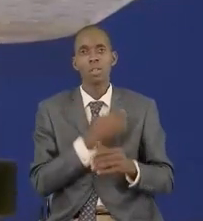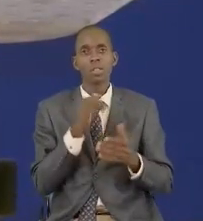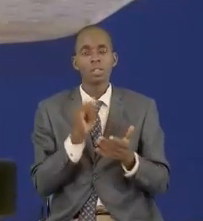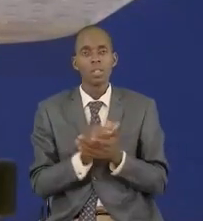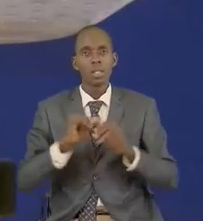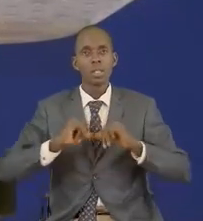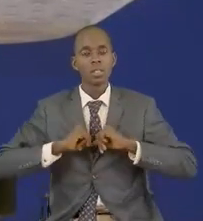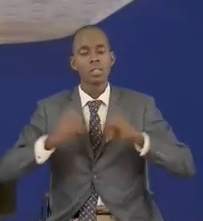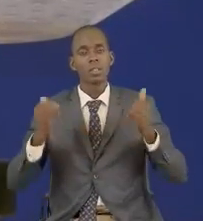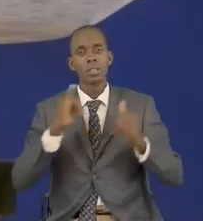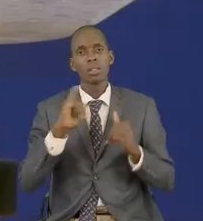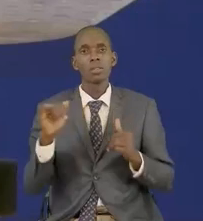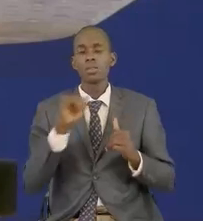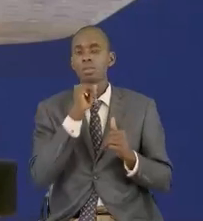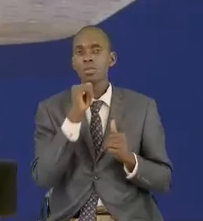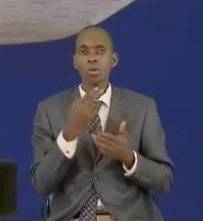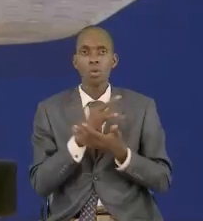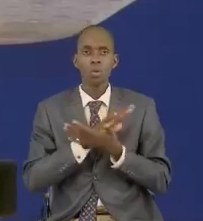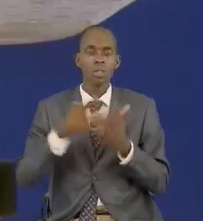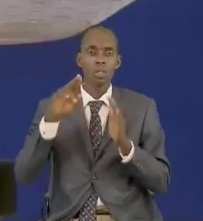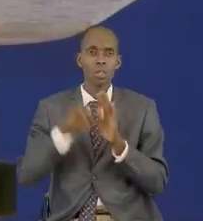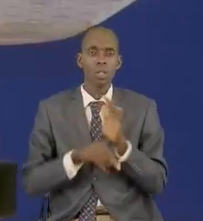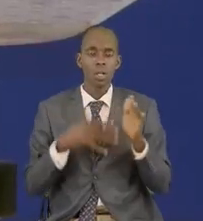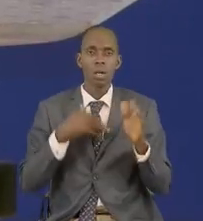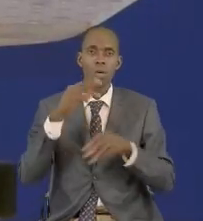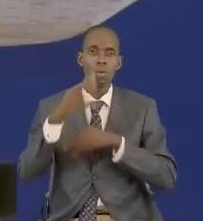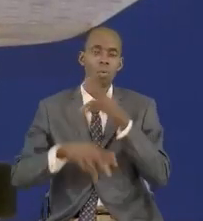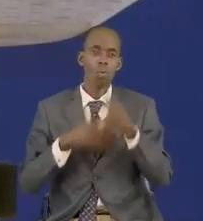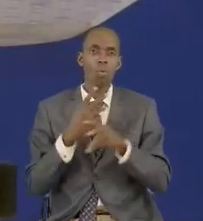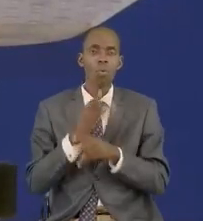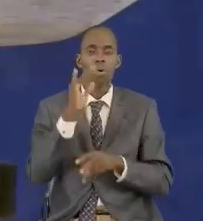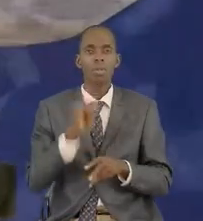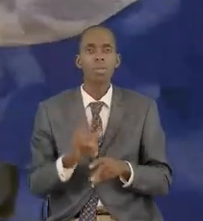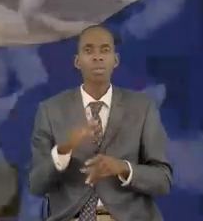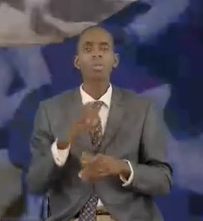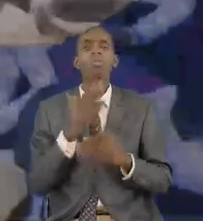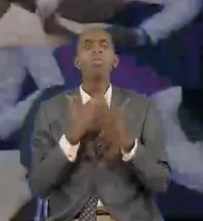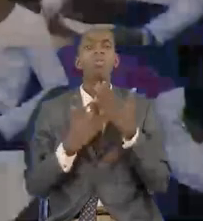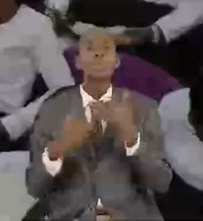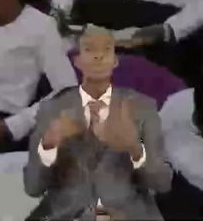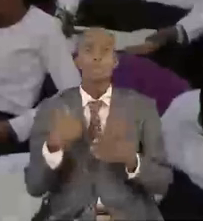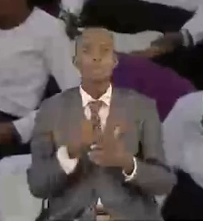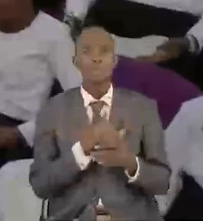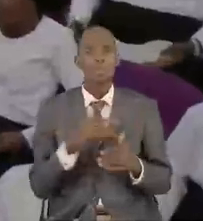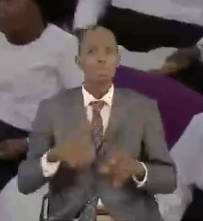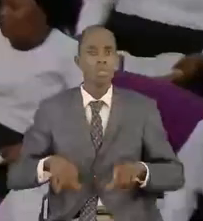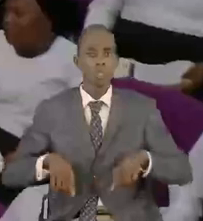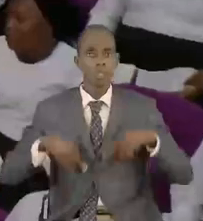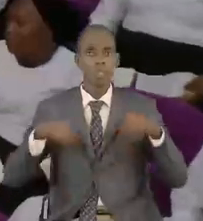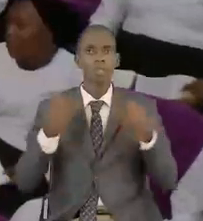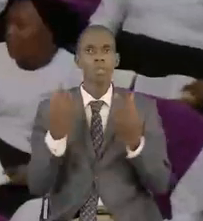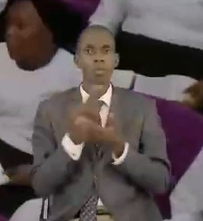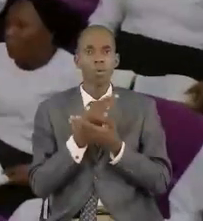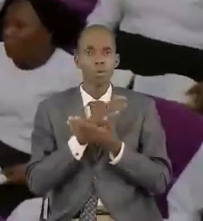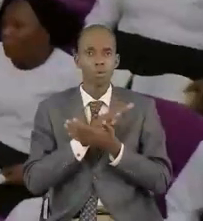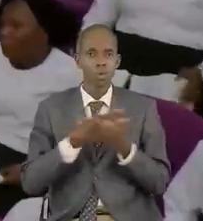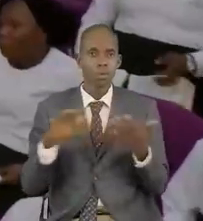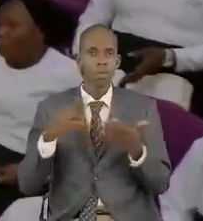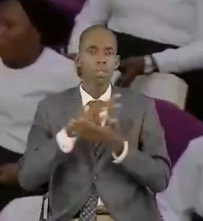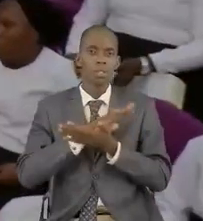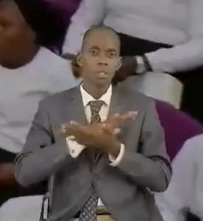a renoncer à l'impiété et au convoitise mondaine et à vivre dans le siècle présent selon la